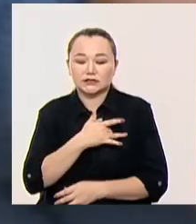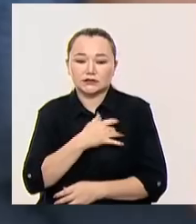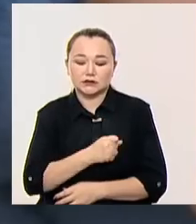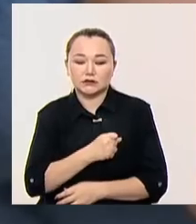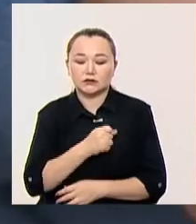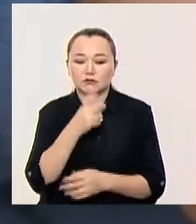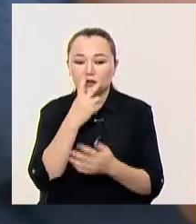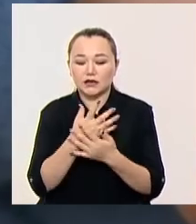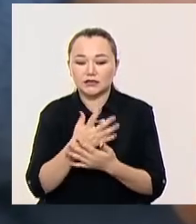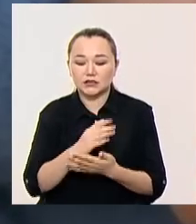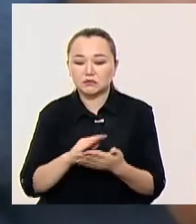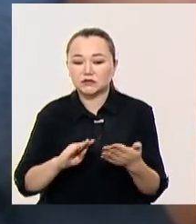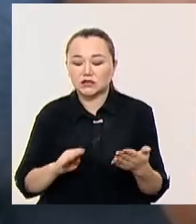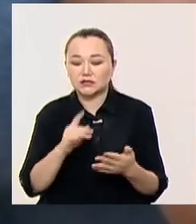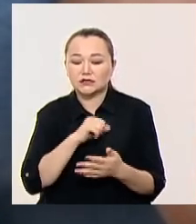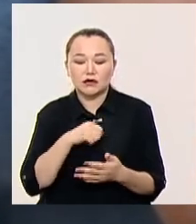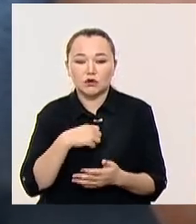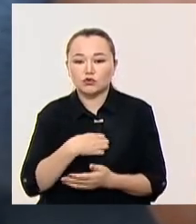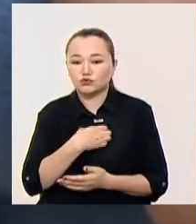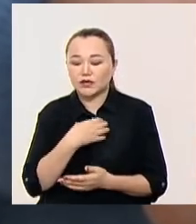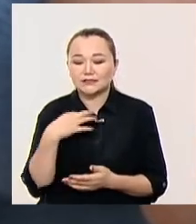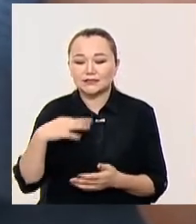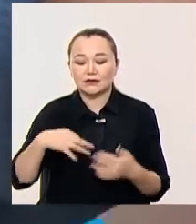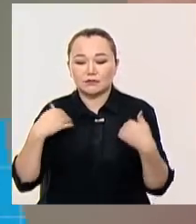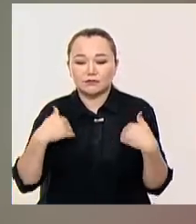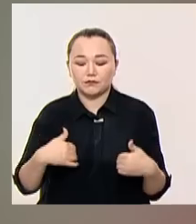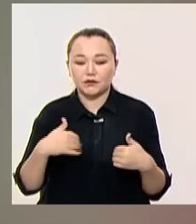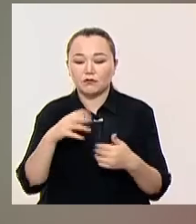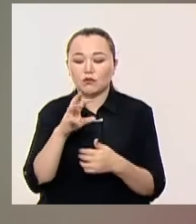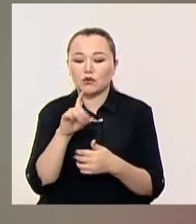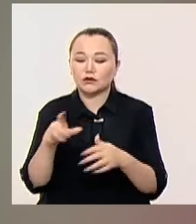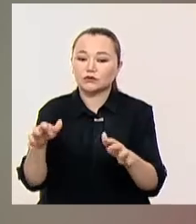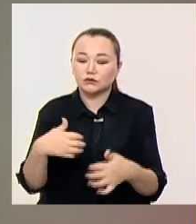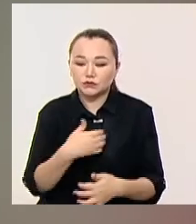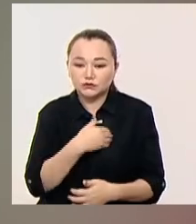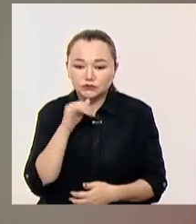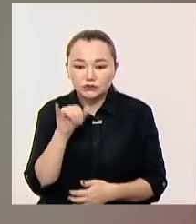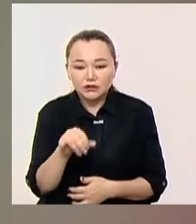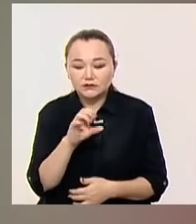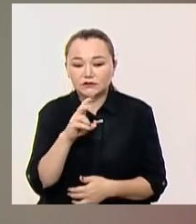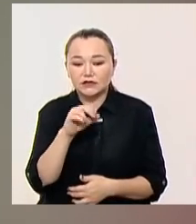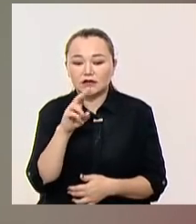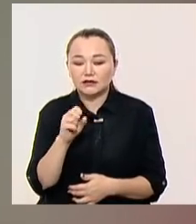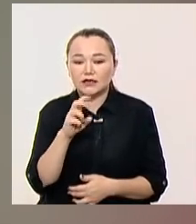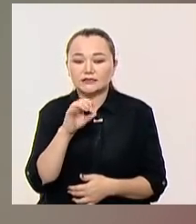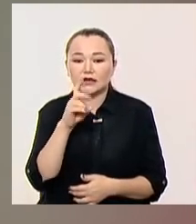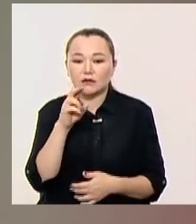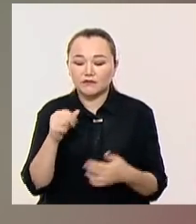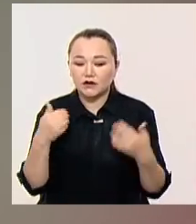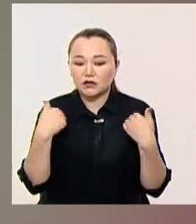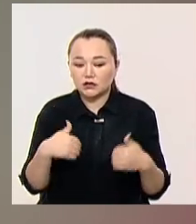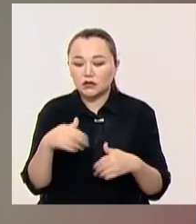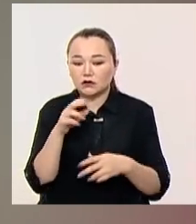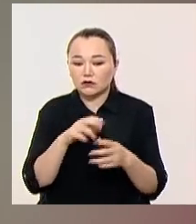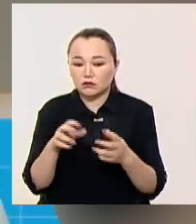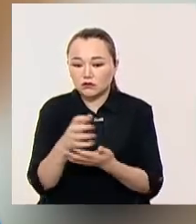қалған деп көрсетілген екен. Ең сорақысы ұлының мүрдесін мәйітханадан алып кетуге барған Светлана Еслямова баласының денесін